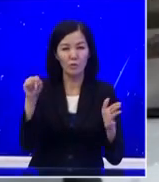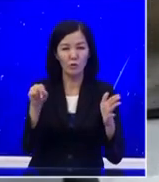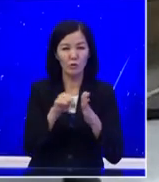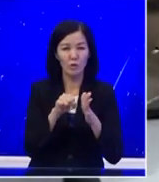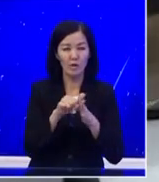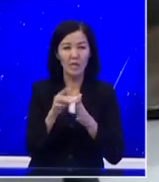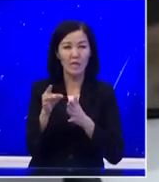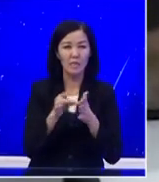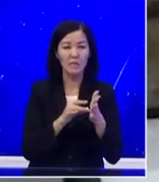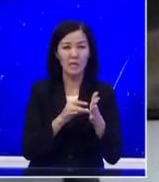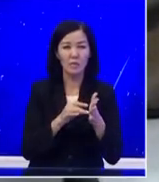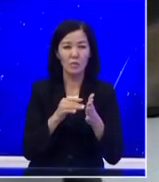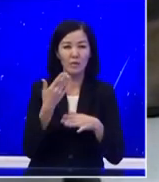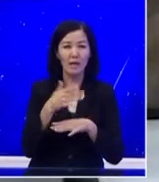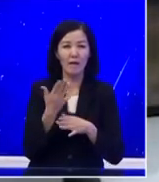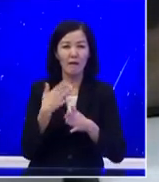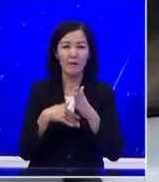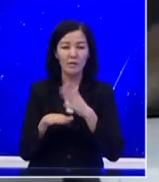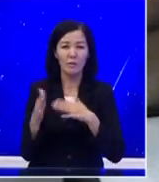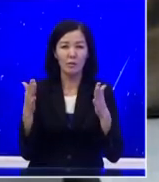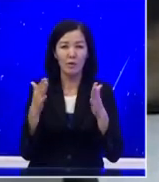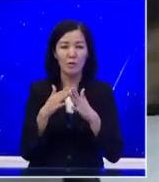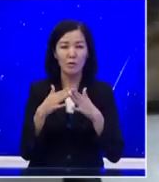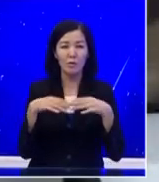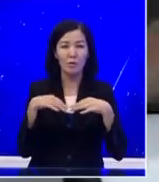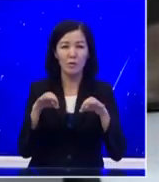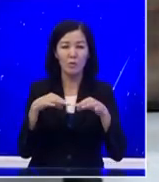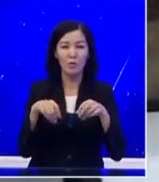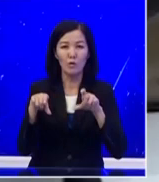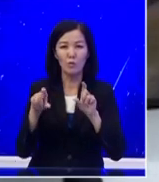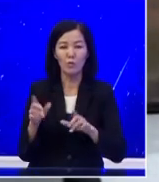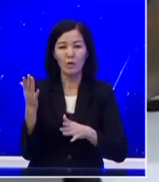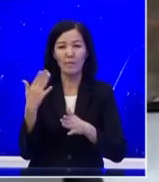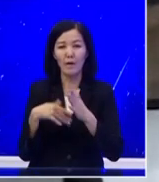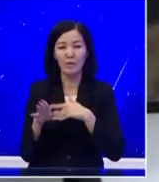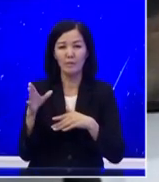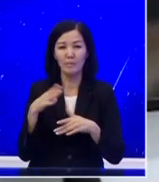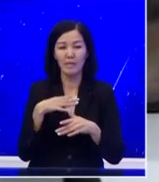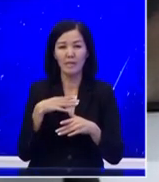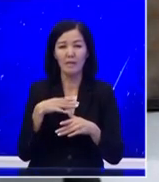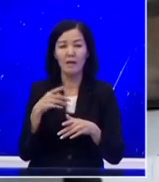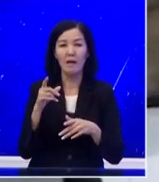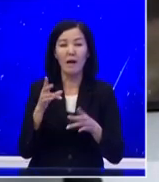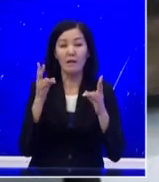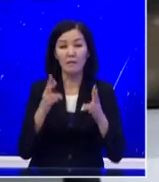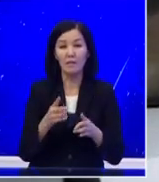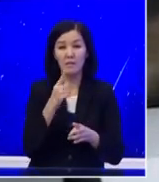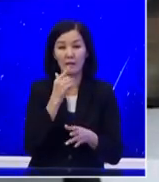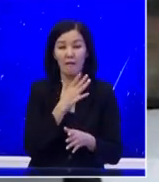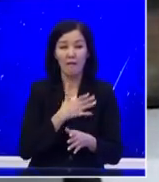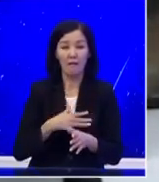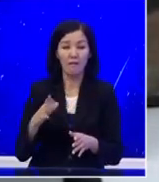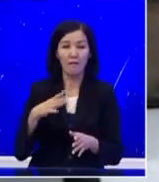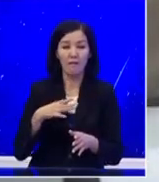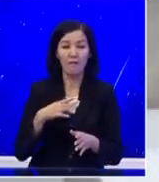Ол бірден далаға шығып, үй иесінің көлігіне мініп ізін суытқан. Пышақтан соққы алған азамат ауруханаға жетпей көз жұмды.